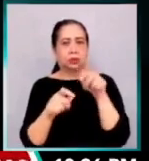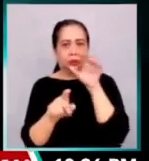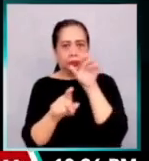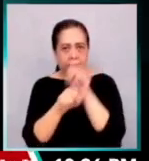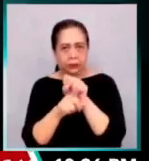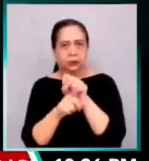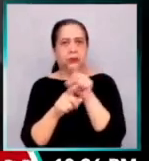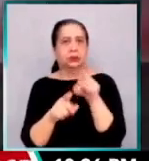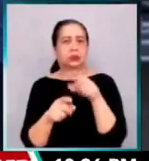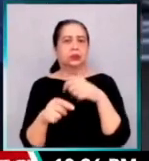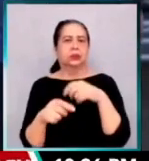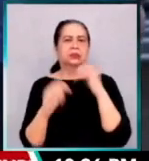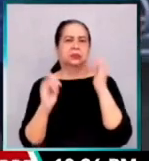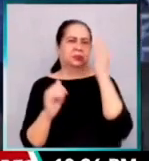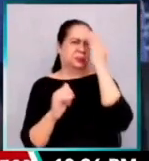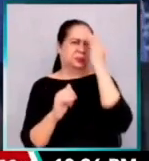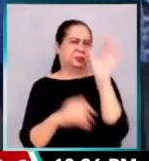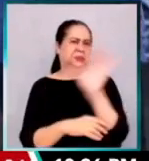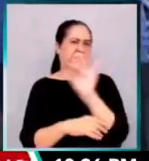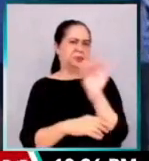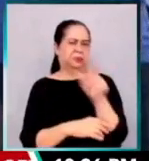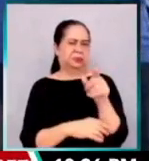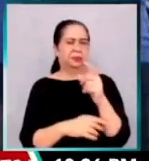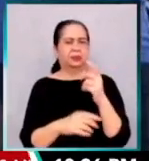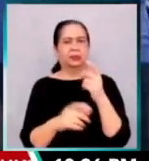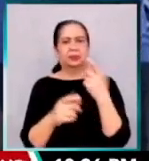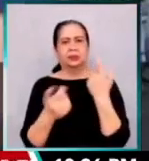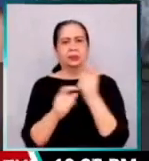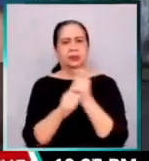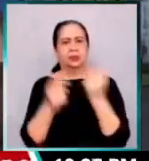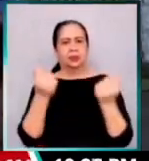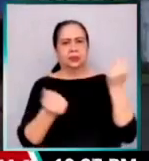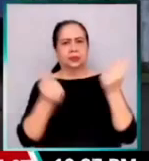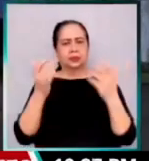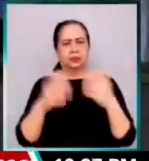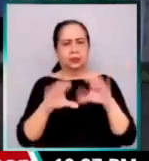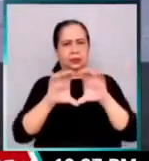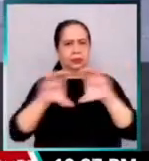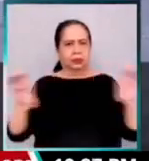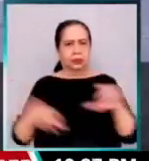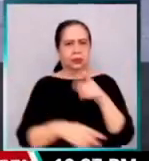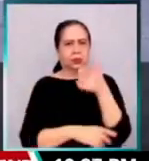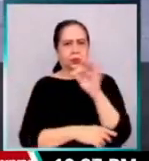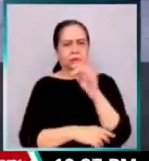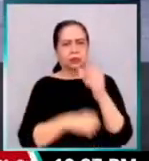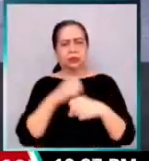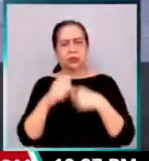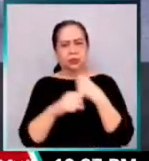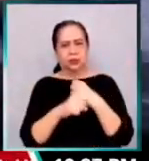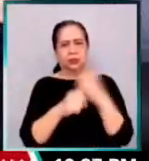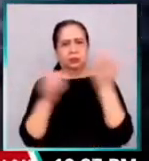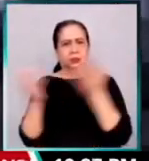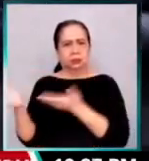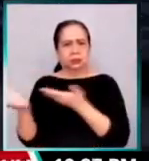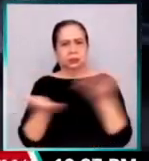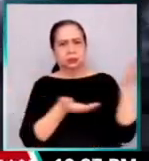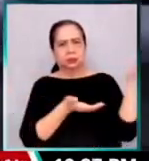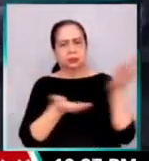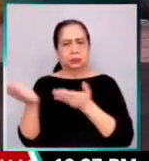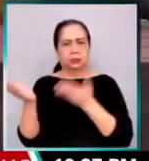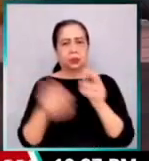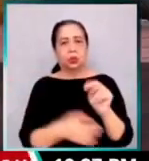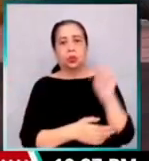raw bago sa container van driver na si Jabbar. Sa 29 years niyang pagmamaneho at paghahatid ng mga kargamento sa Northport sa